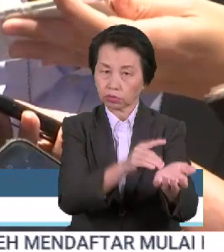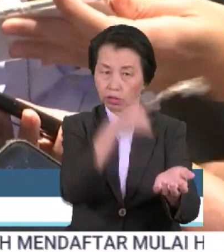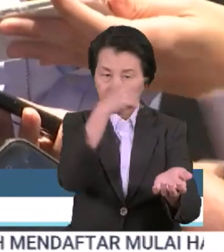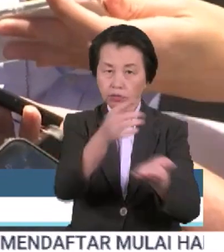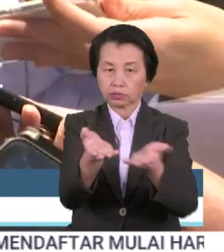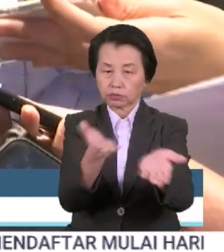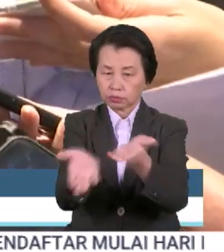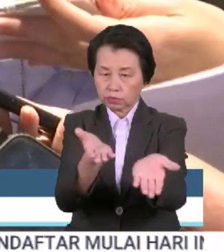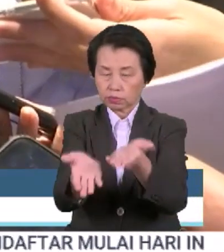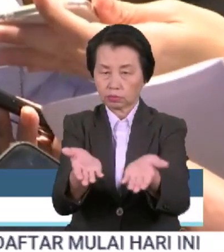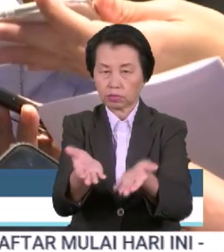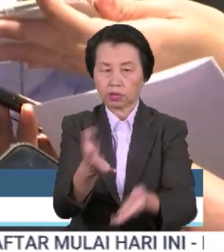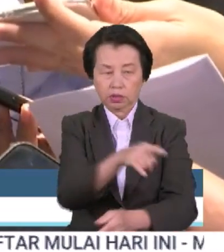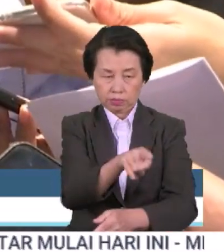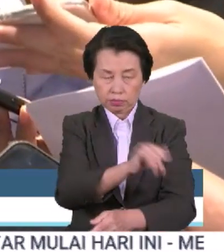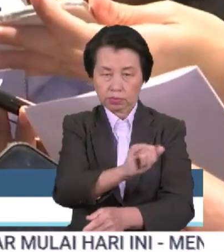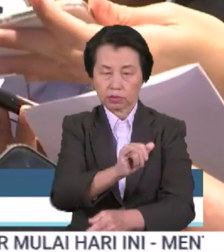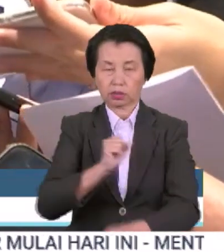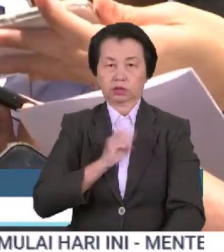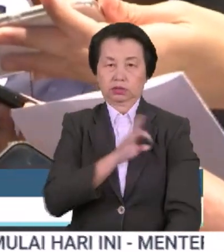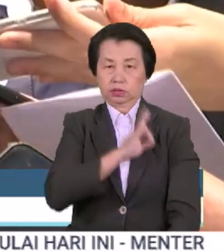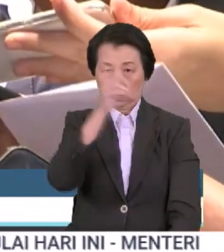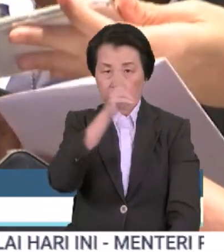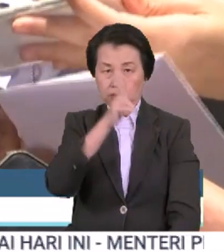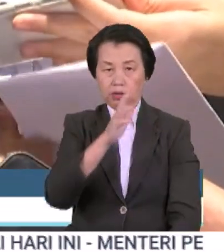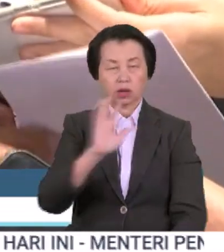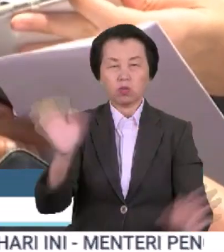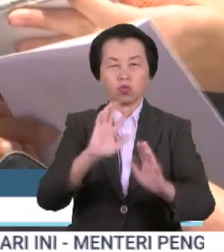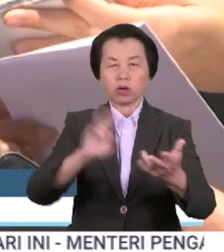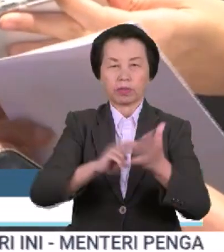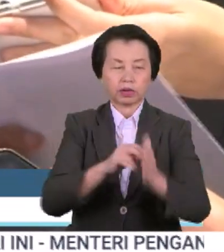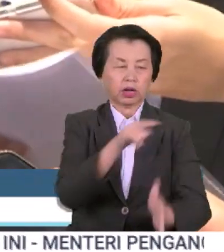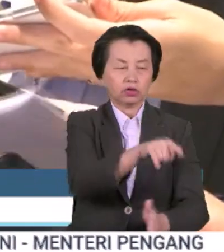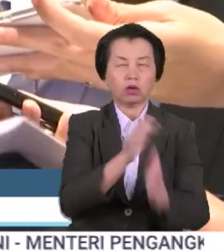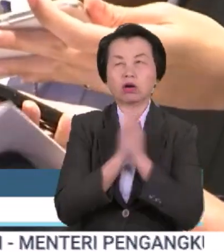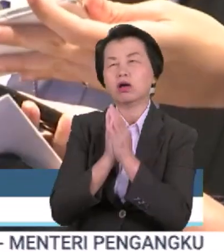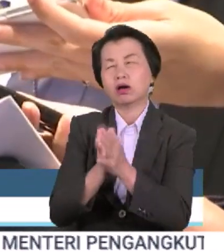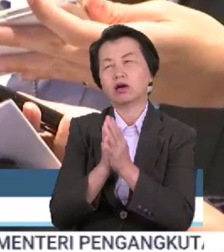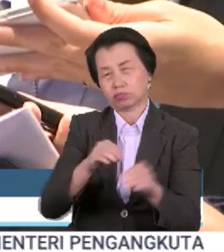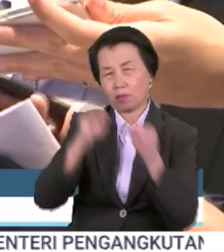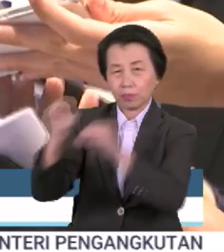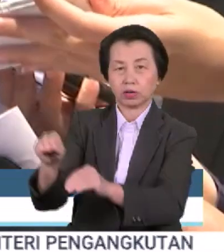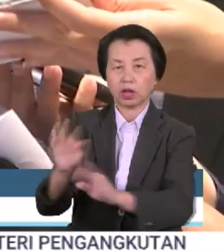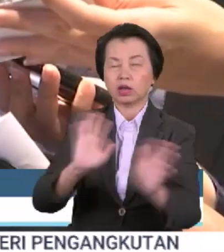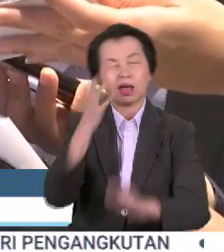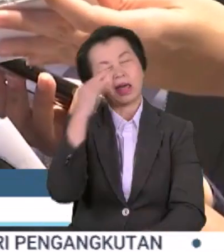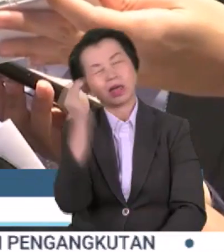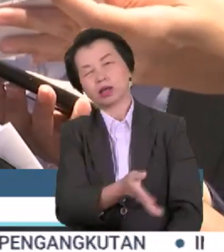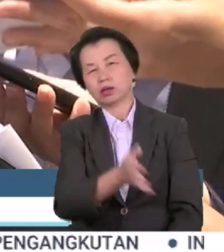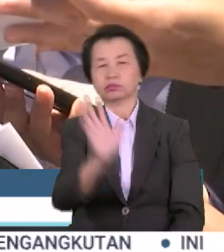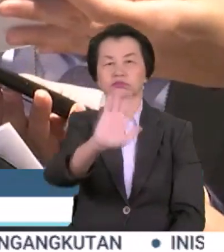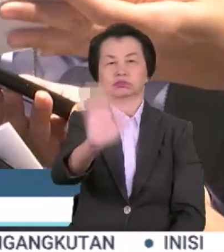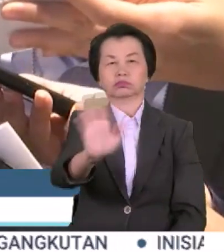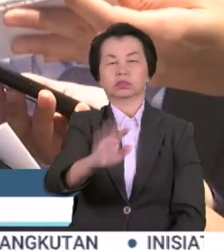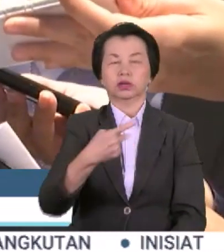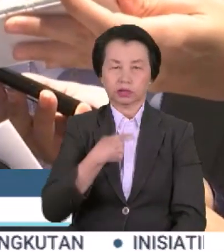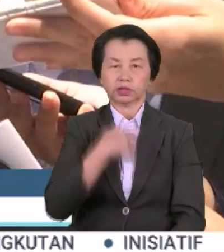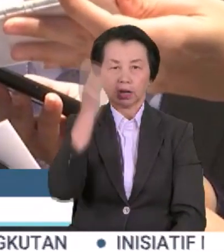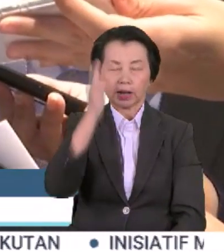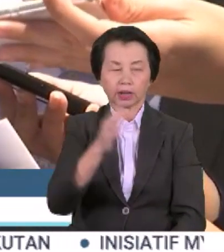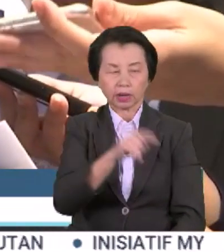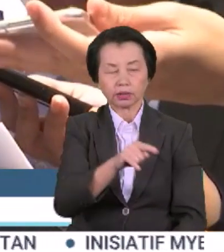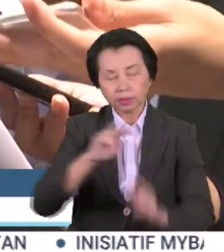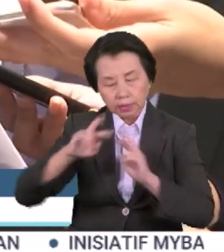berkhidmat dan sebagai penjawat awam, ya, tetapi tidak bermaksud rayuan itu langsung tidak dipedulikan. Kita akan